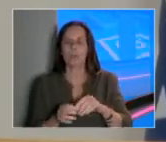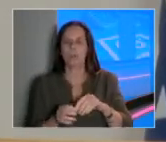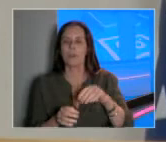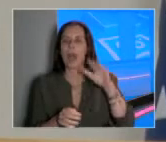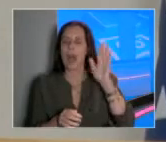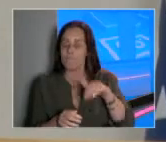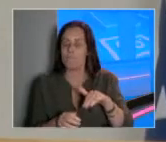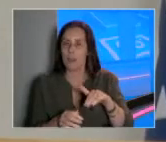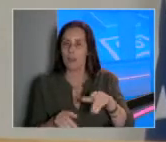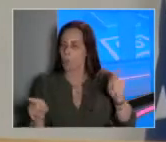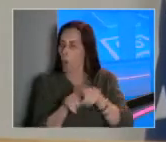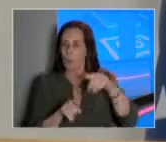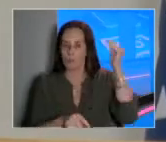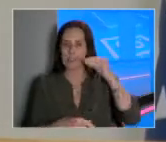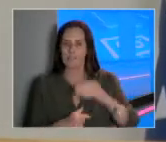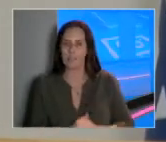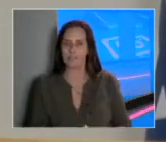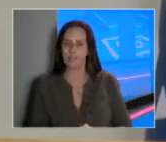אף בכלל באותו בית ספר.